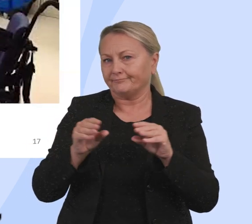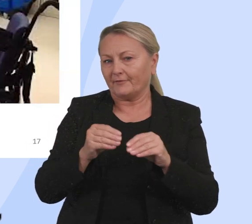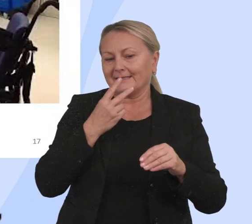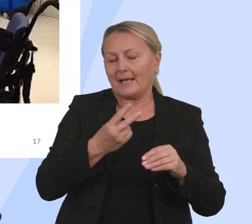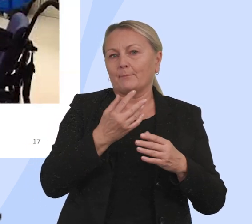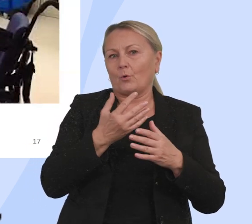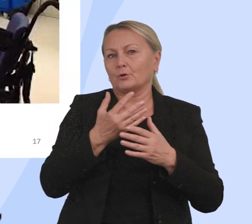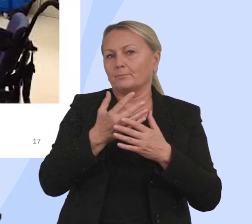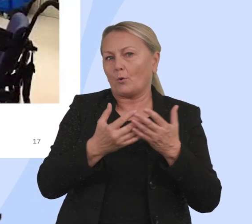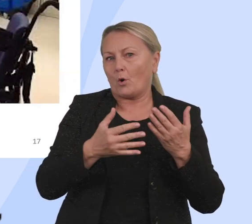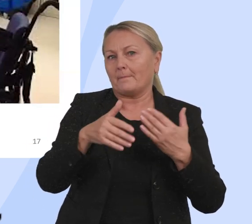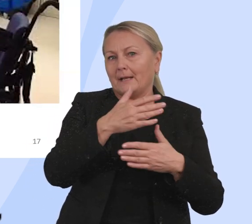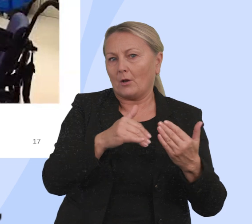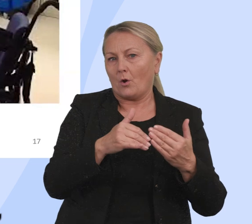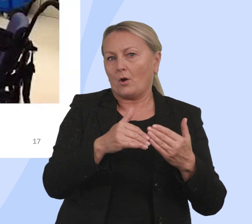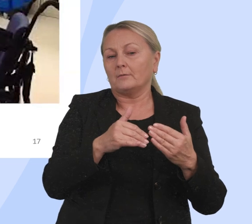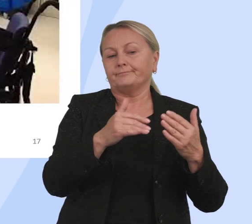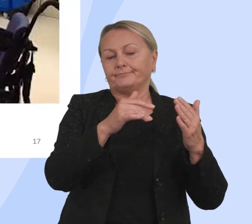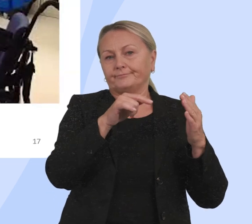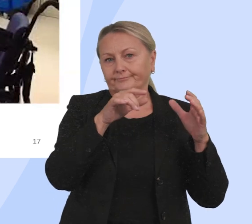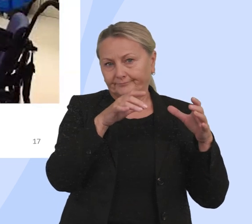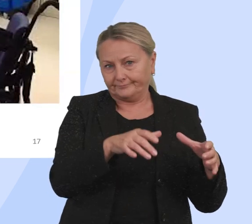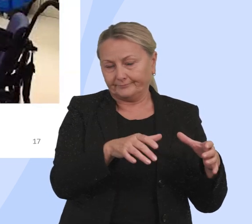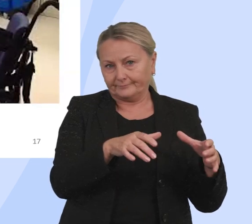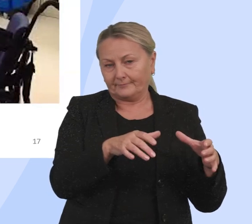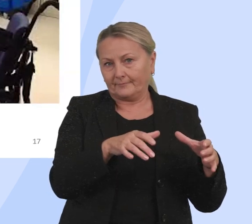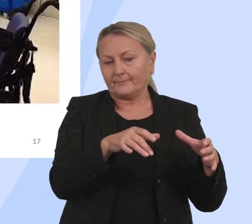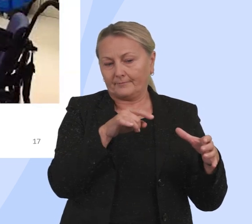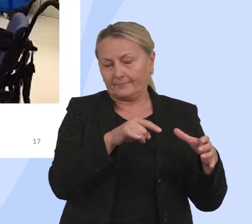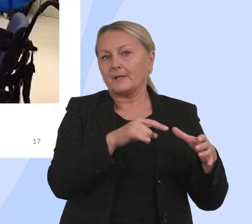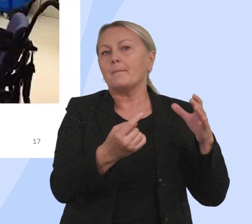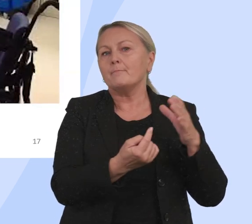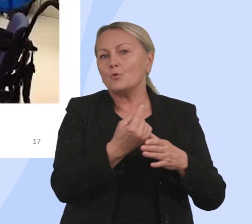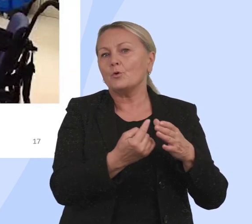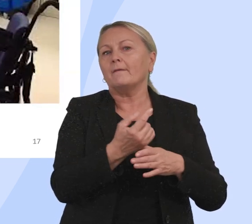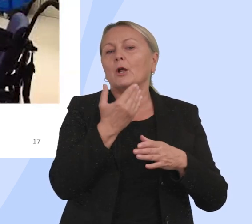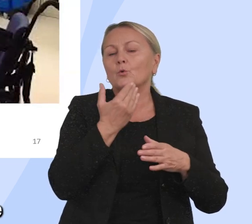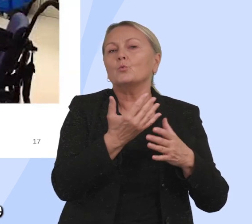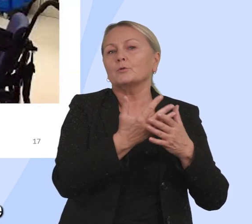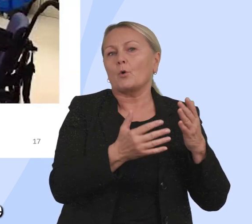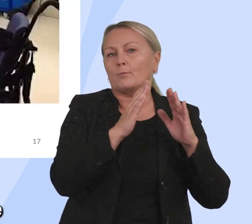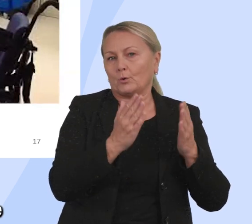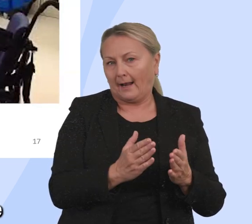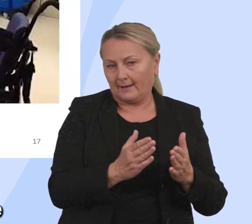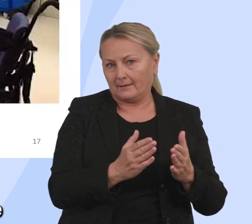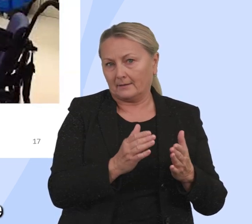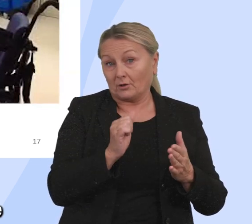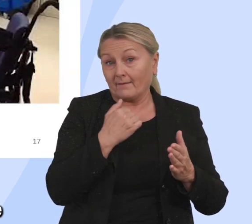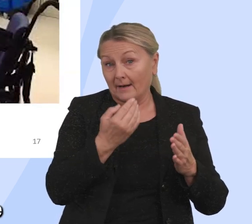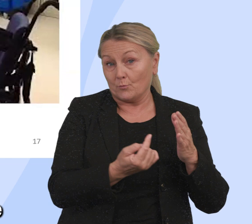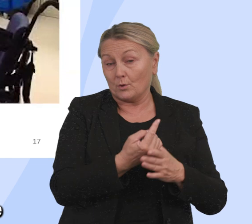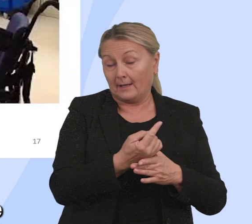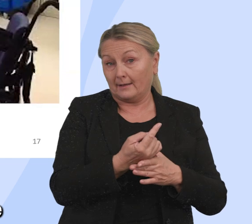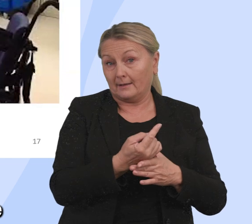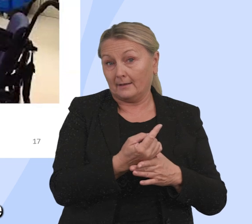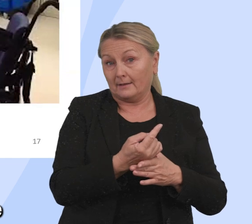så skal det jo være indrettet til, at det kan lade sig gøre at være en god sprogmodel. Det skal kunne lade sig gøre i alle